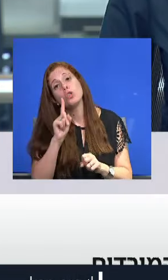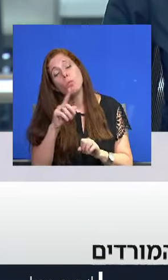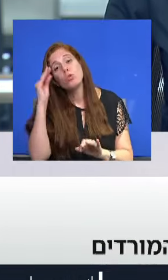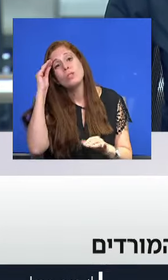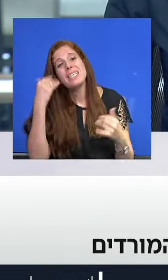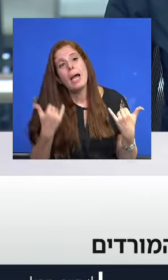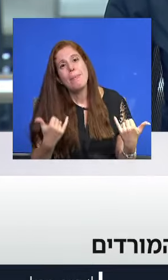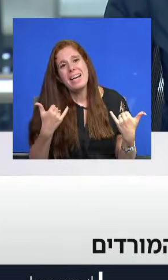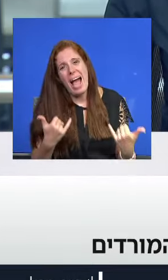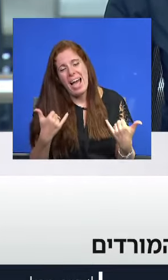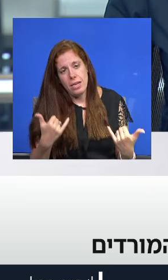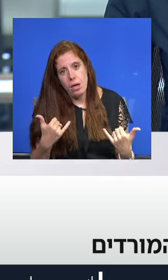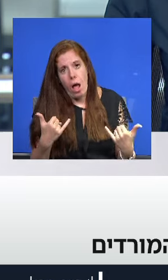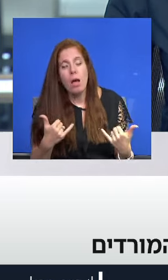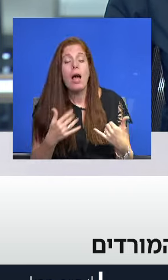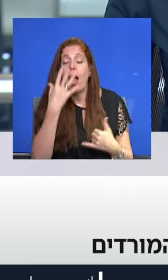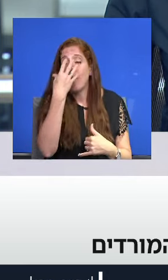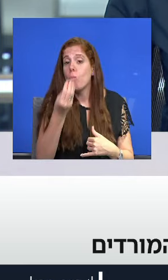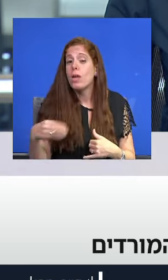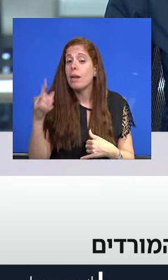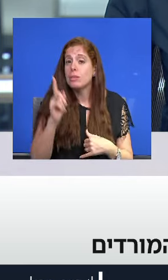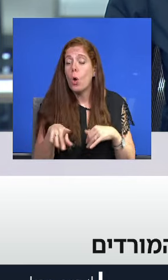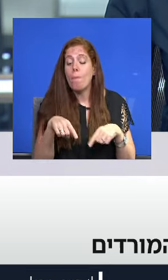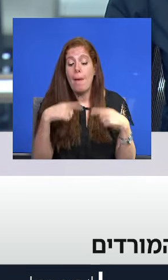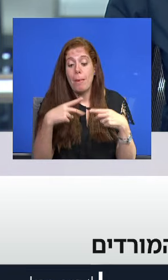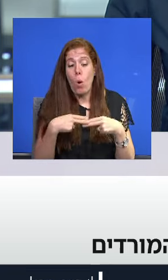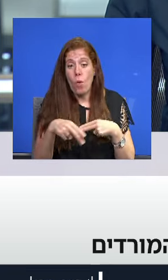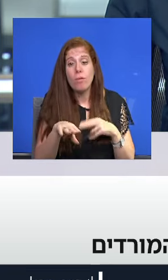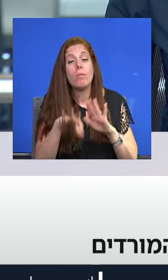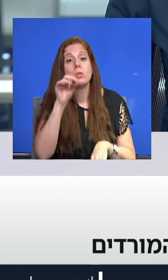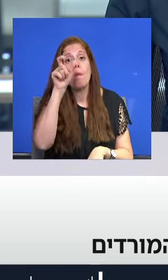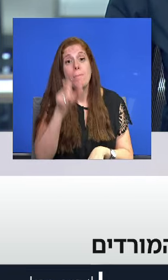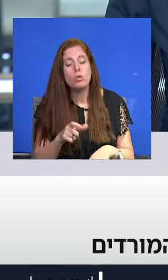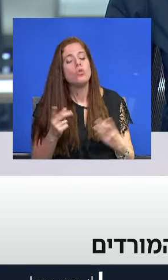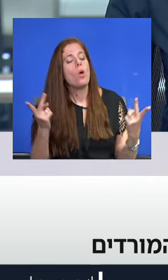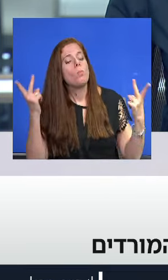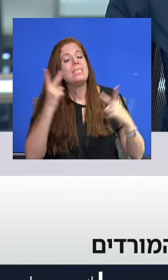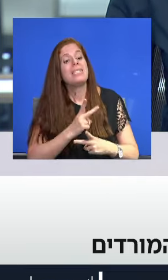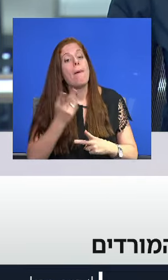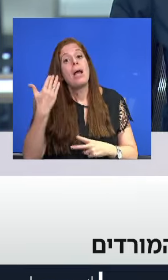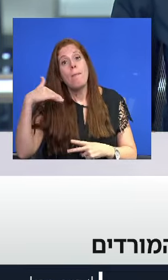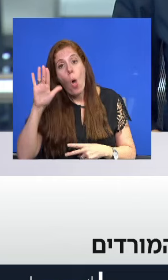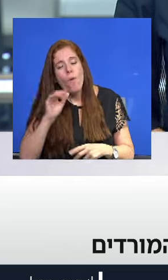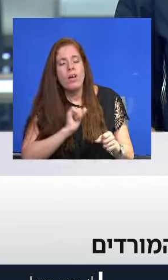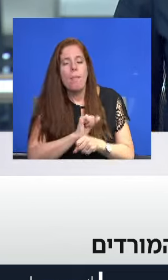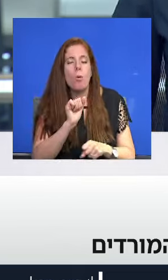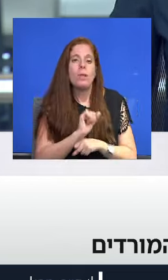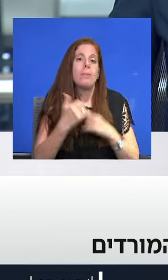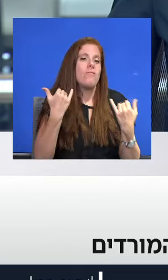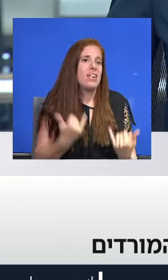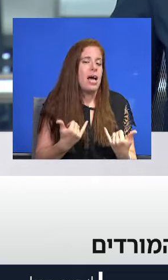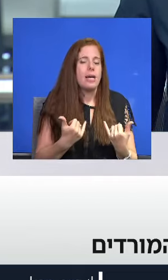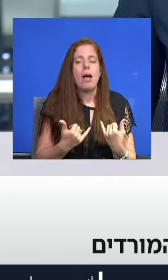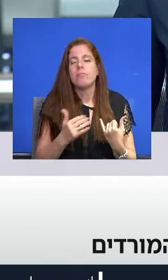כרגע. הרפובליקנים יצטרכו בימים הקרובים למצוא מישהו שיהיה מוסכם גם על הרוב וגם על המורדים, וכרגע הם לא קרובים